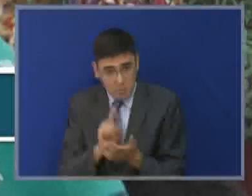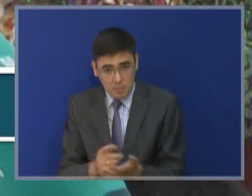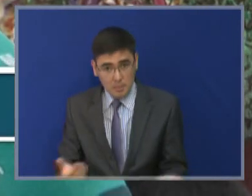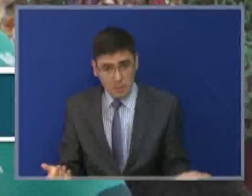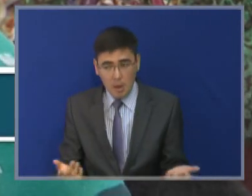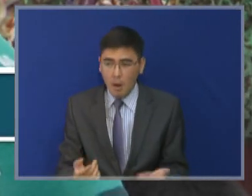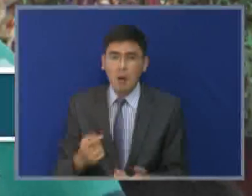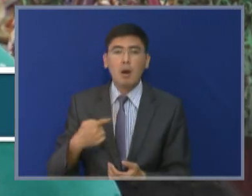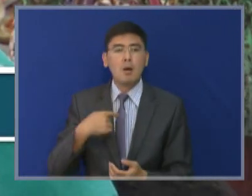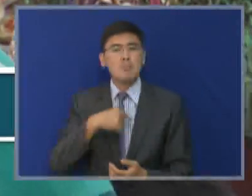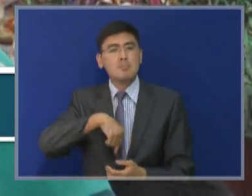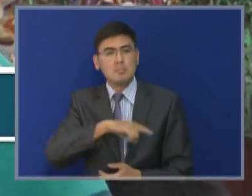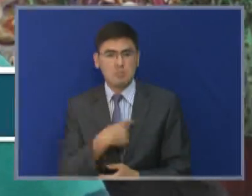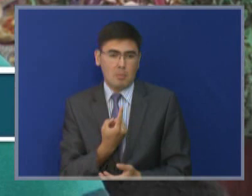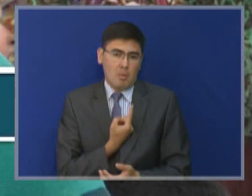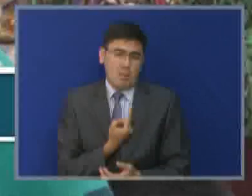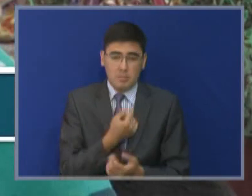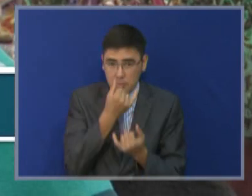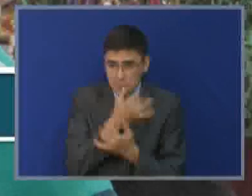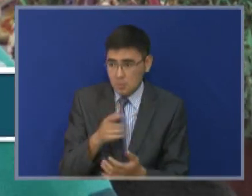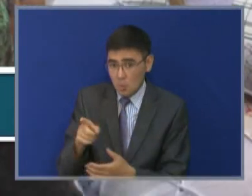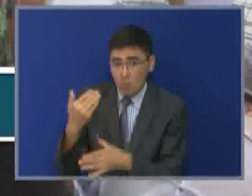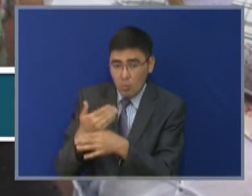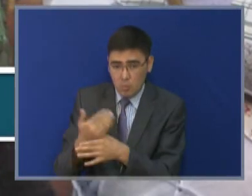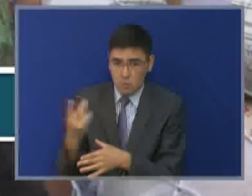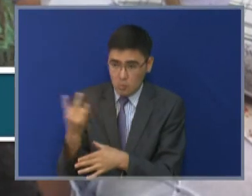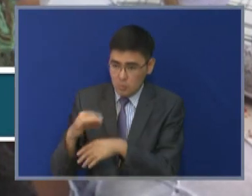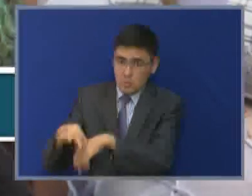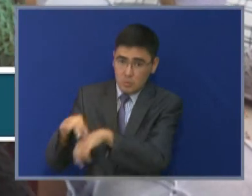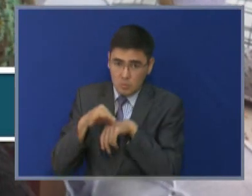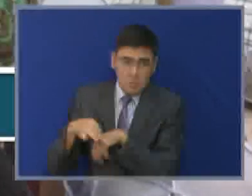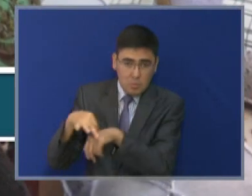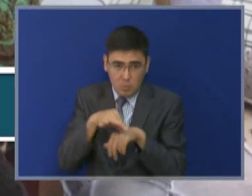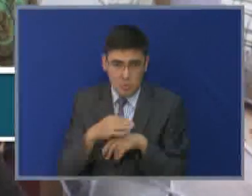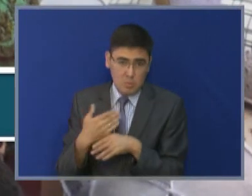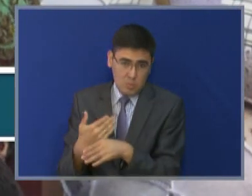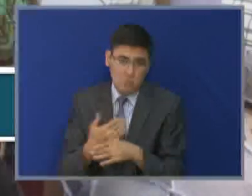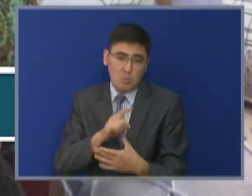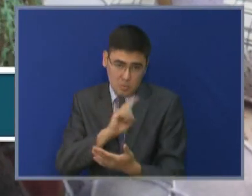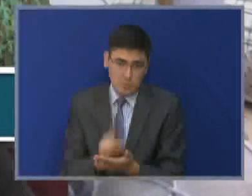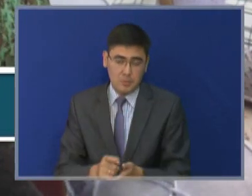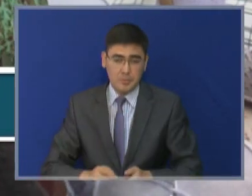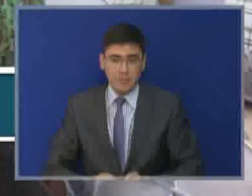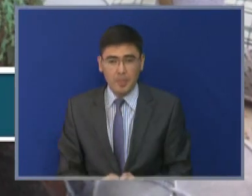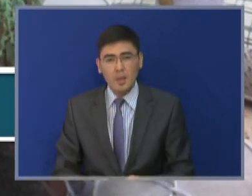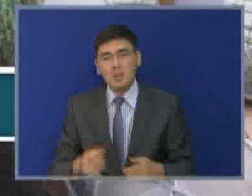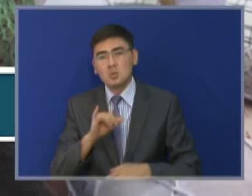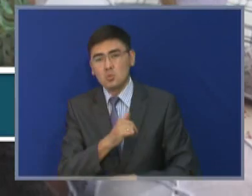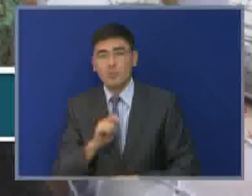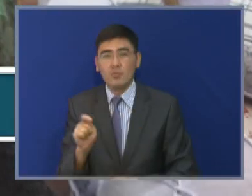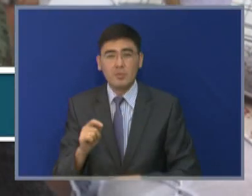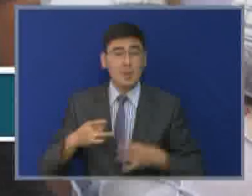жұмыс істейтін ешкім жоқ. Барлығы карантинде дейді. Воскресенье, в праздничные дни. Демалыс мереке күндері біз